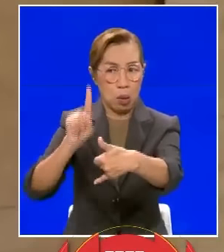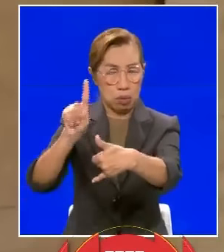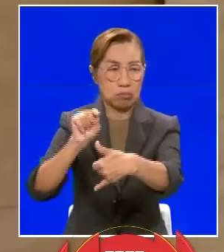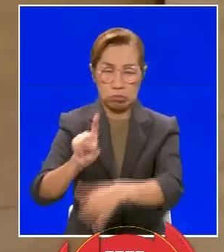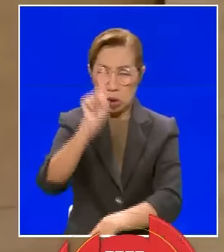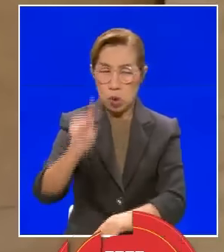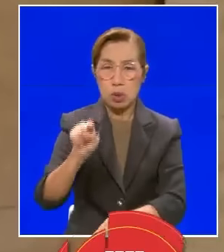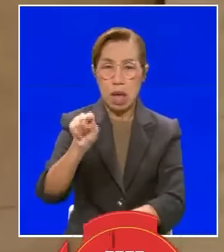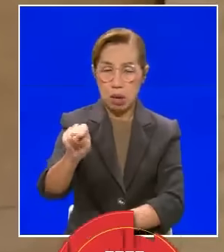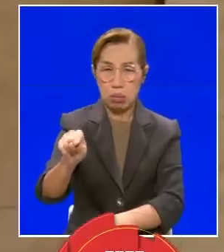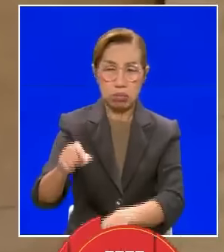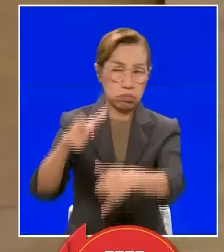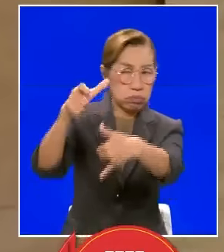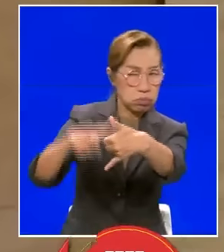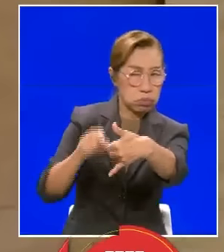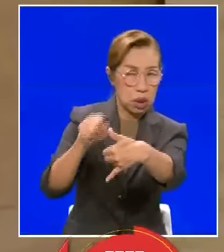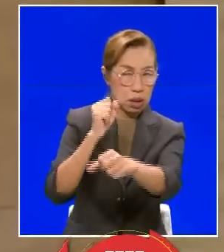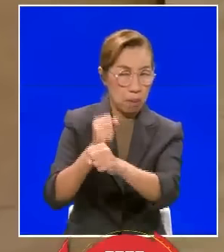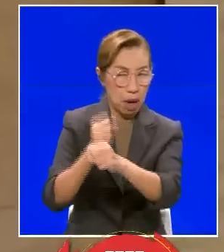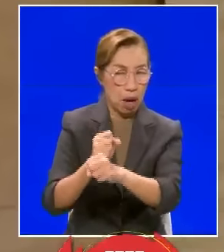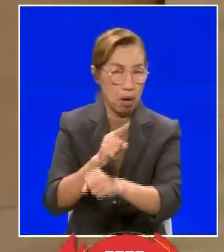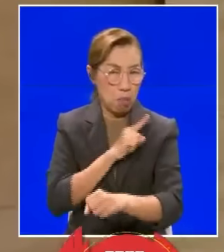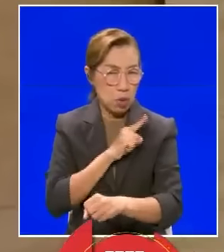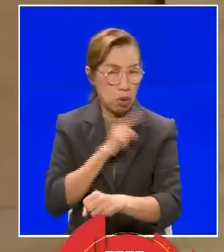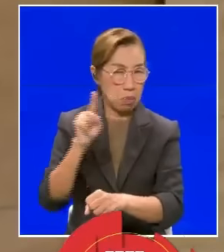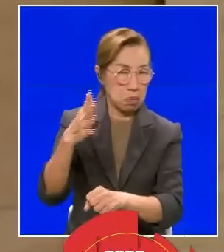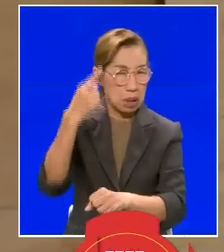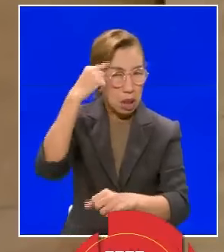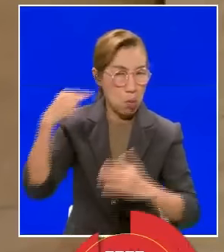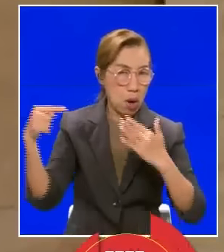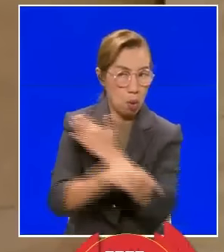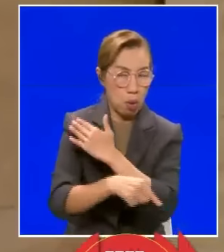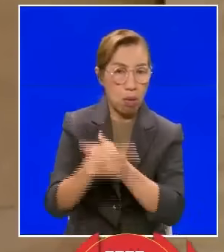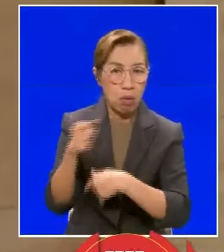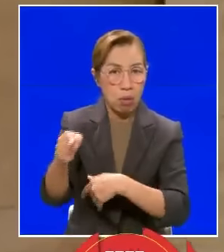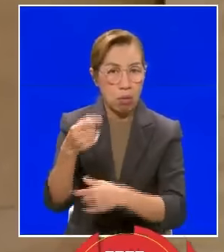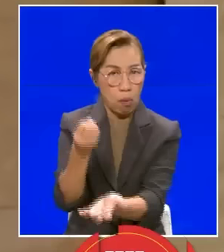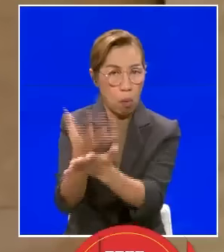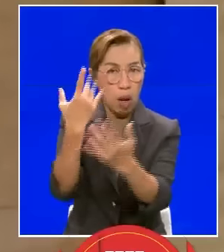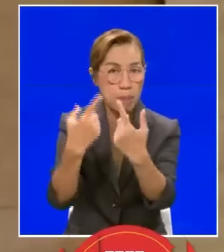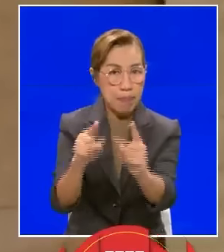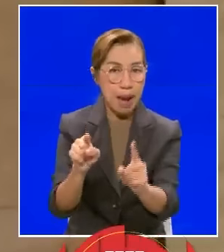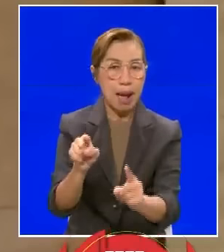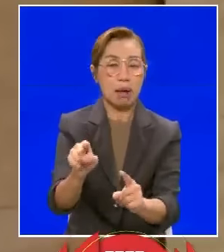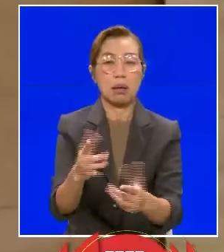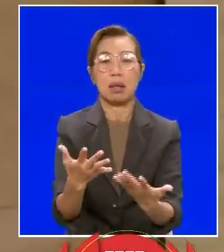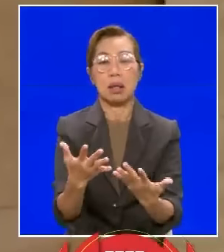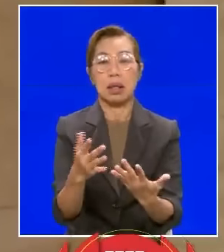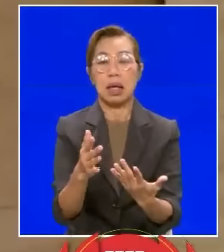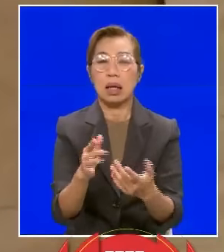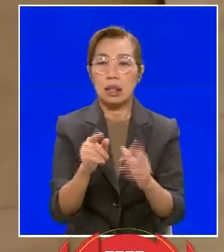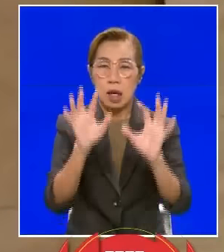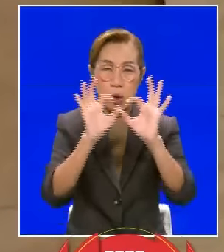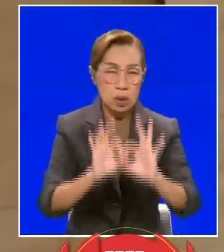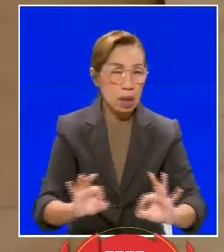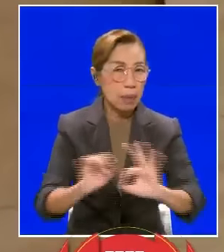ยว่านะปฏิบัติหน้าที่โดยทุจริตนะครับนะร่ำรวยผิดปกตินะครับแล้วสุดท้ายนะครับสำคั